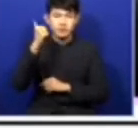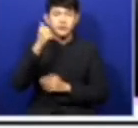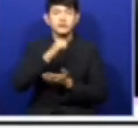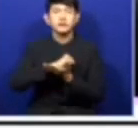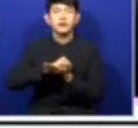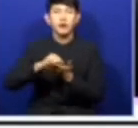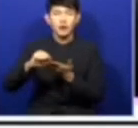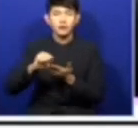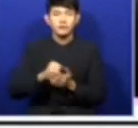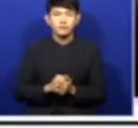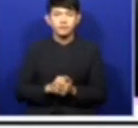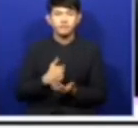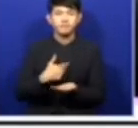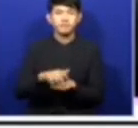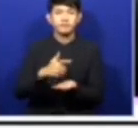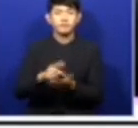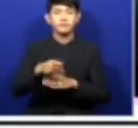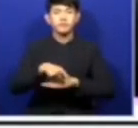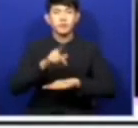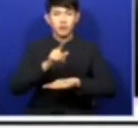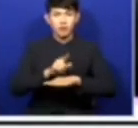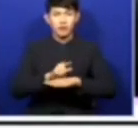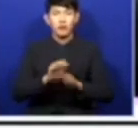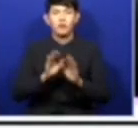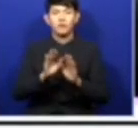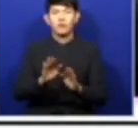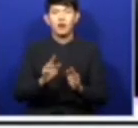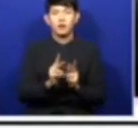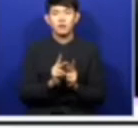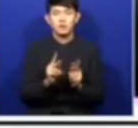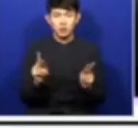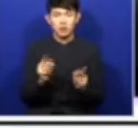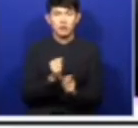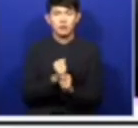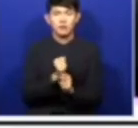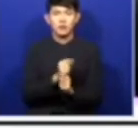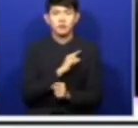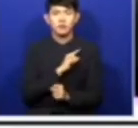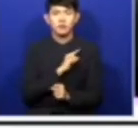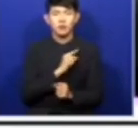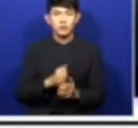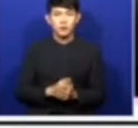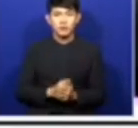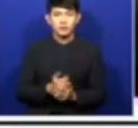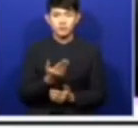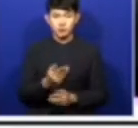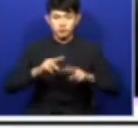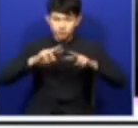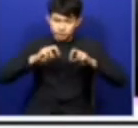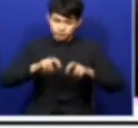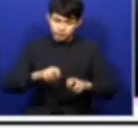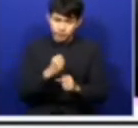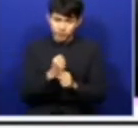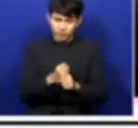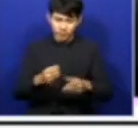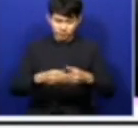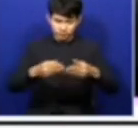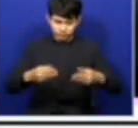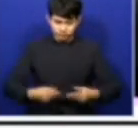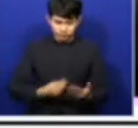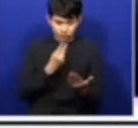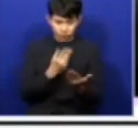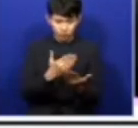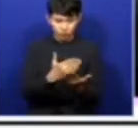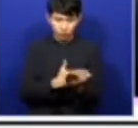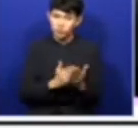ะนั้นตรงนี้ผมขออนุญาตนำเรียนท่านประธานแล้วก็ฝากไปถึงทางกรรมาธิการนะครับว่าในสิ่งที่ท่านศึกษามาทั้งหมดโดยรวมผ